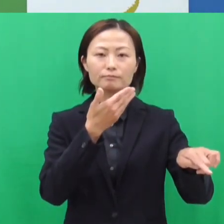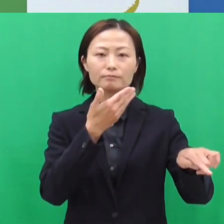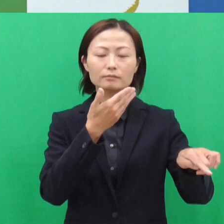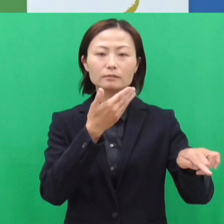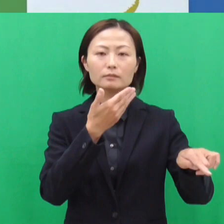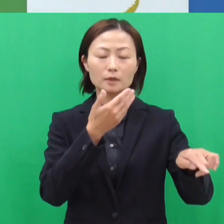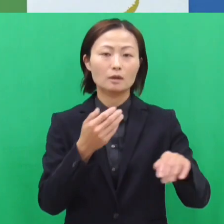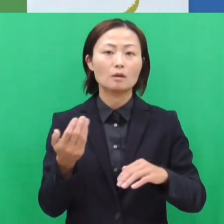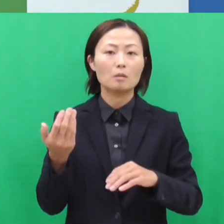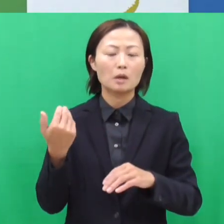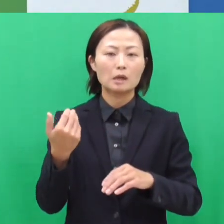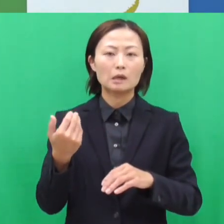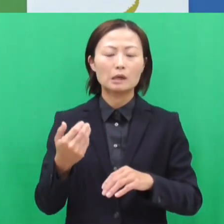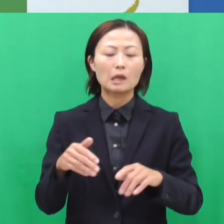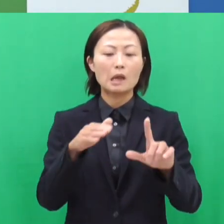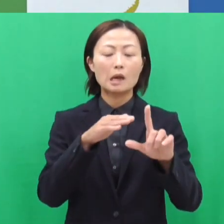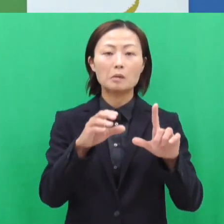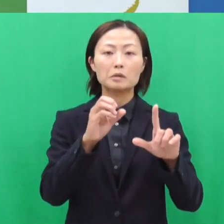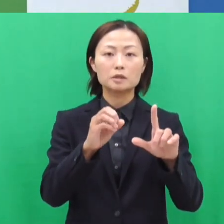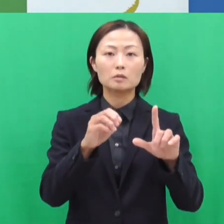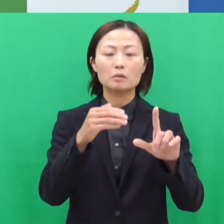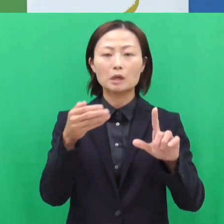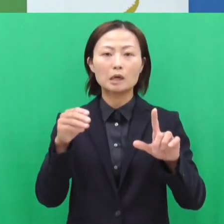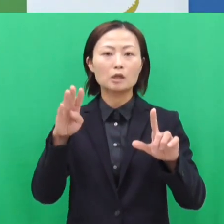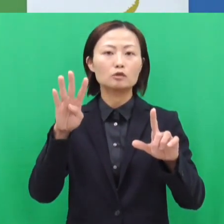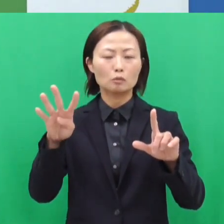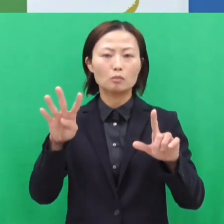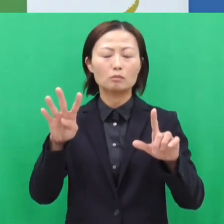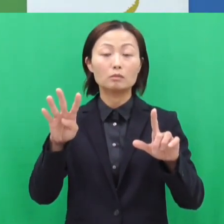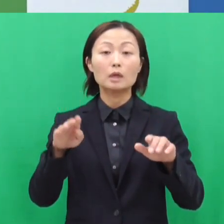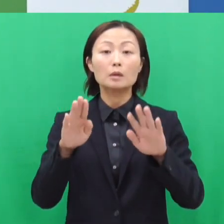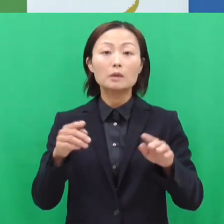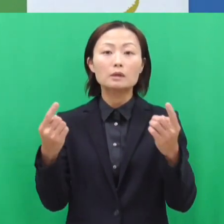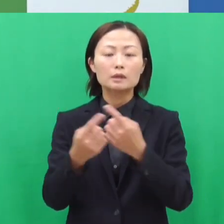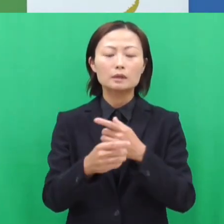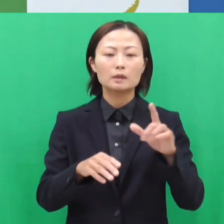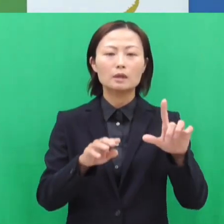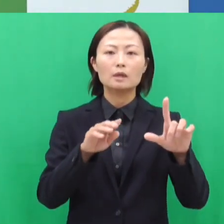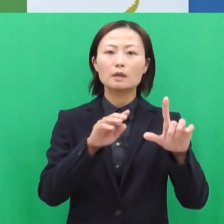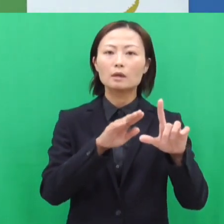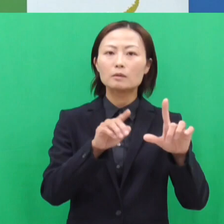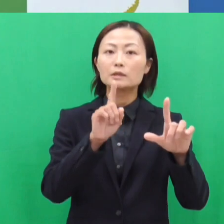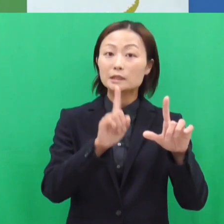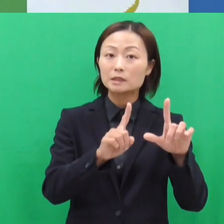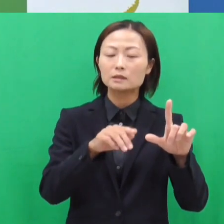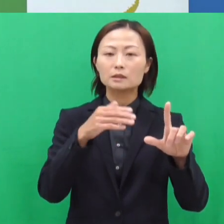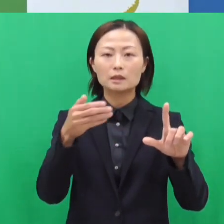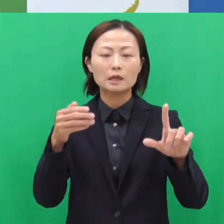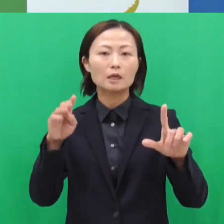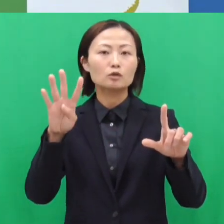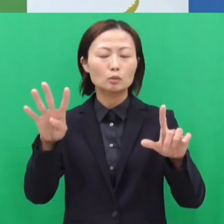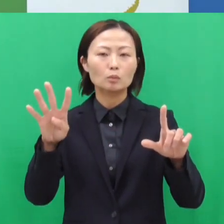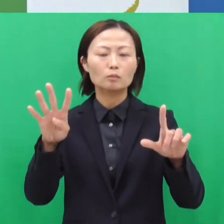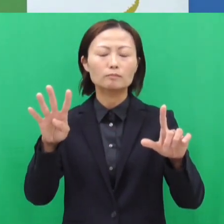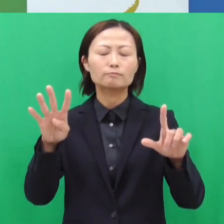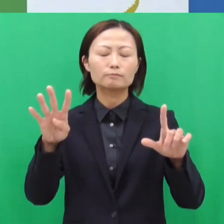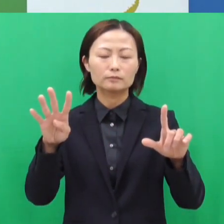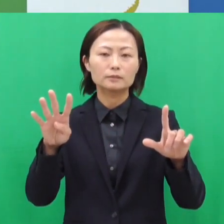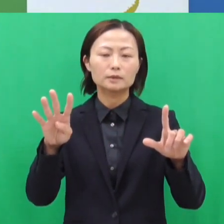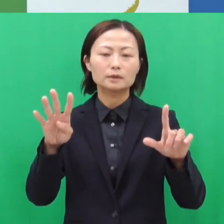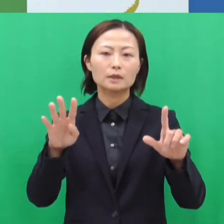て前回あのレベル0から4まではしたんで今回はレベル1から4というレベルの分類も変えました